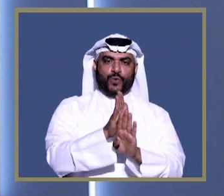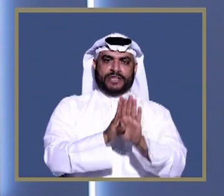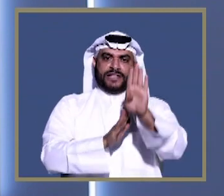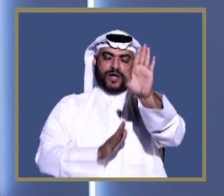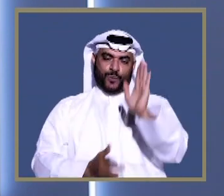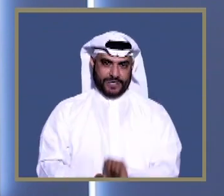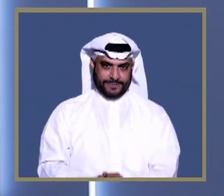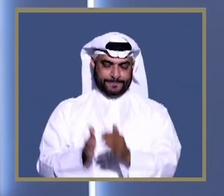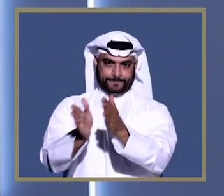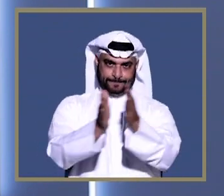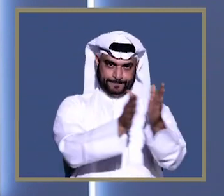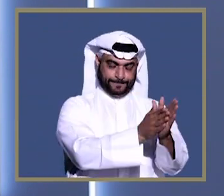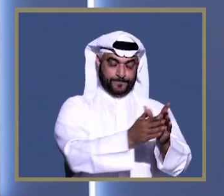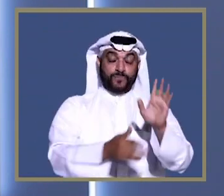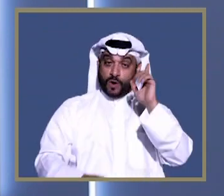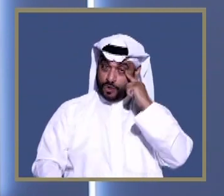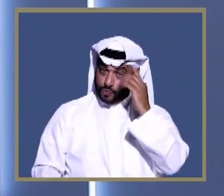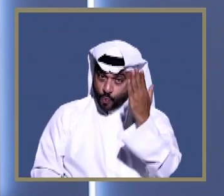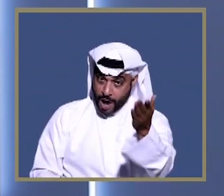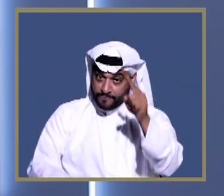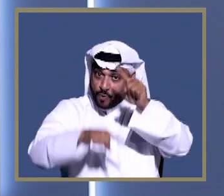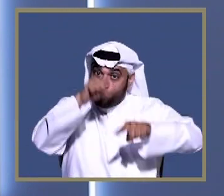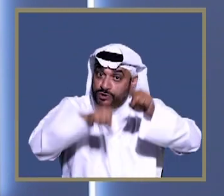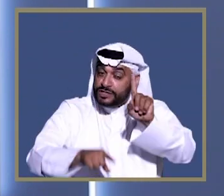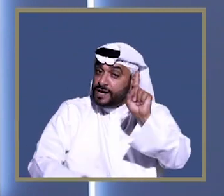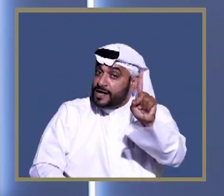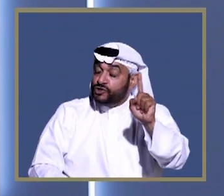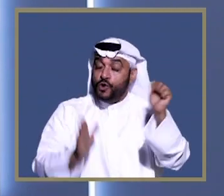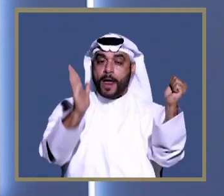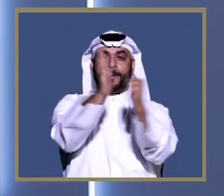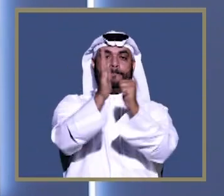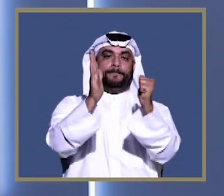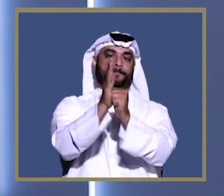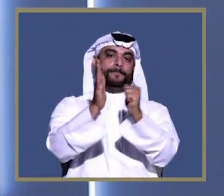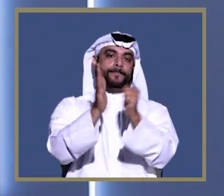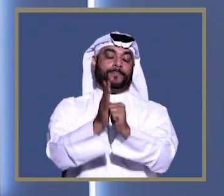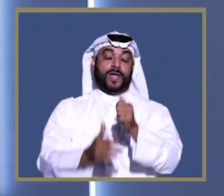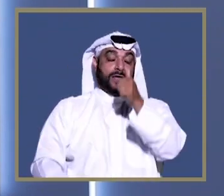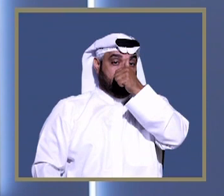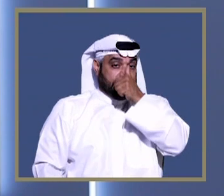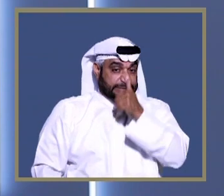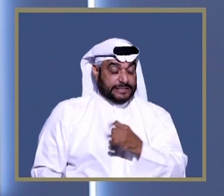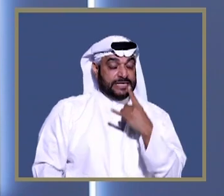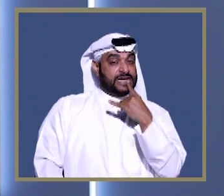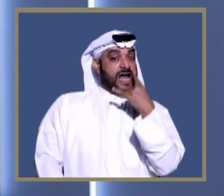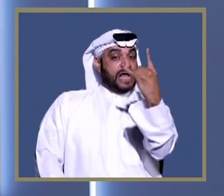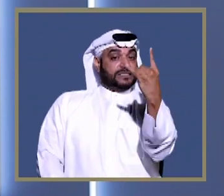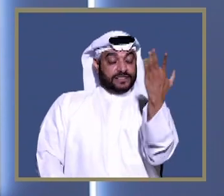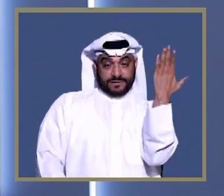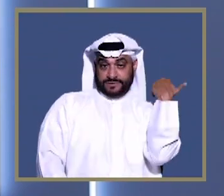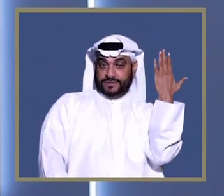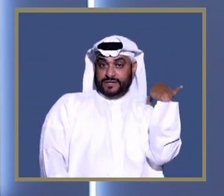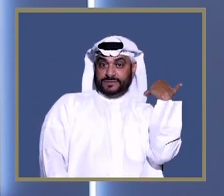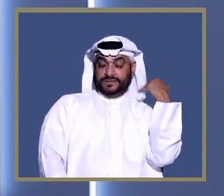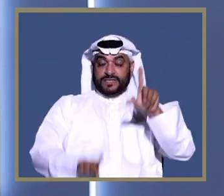التنمية والتطور. من المشاكل المعروفة موجودة هي الإسكان، والإسكان